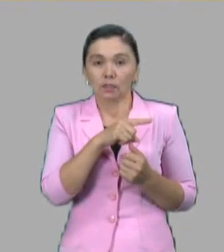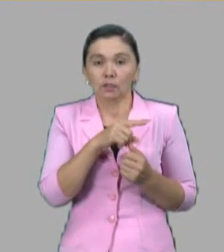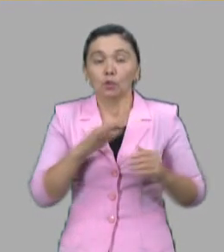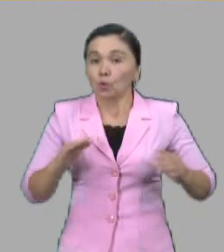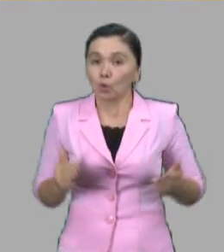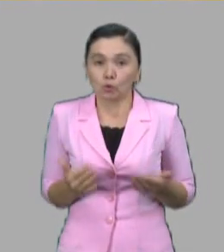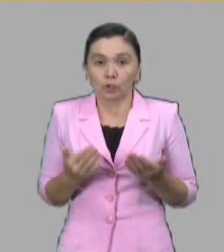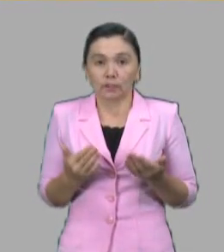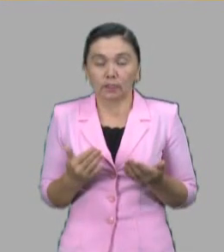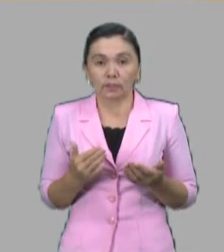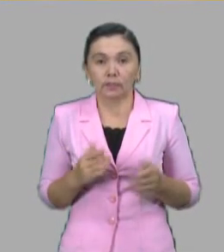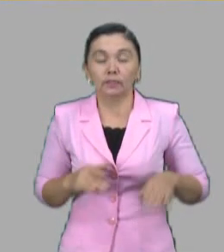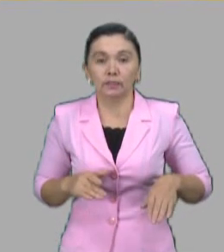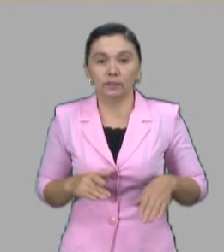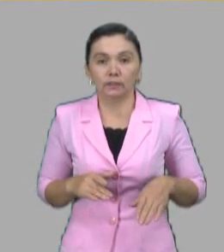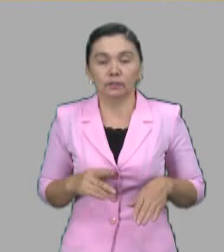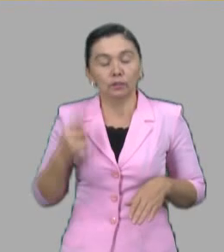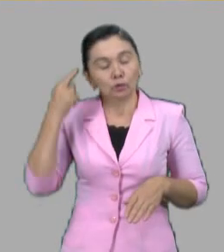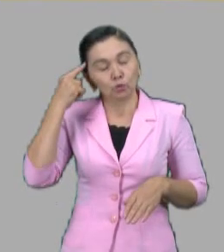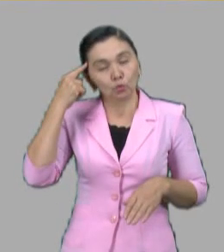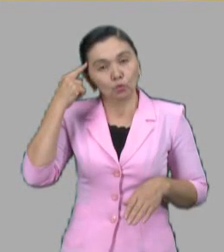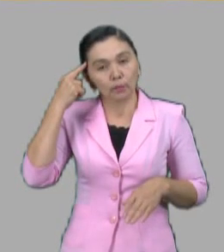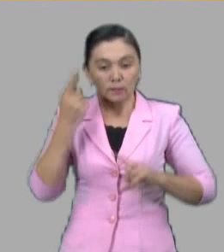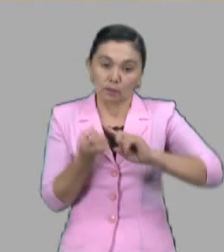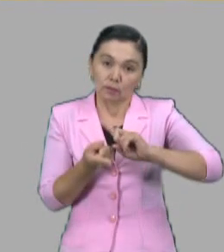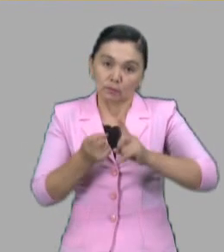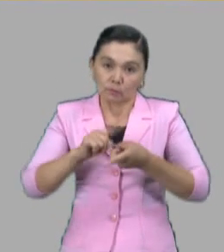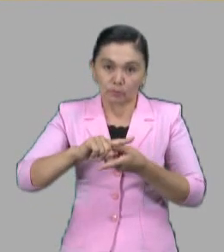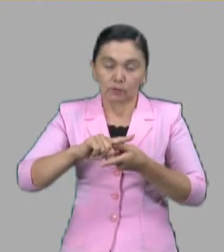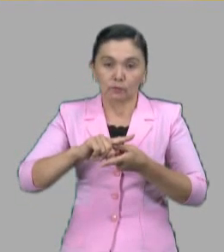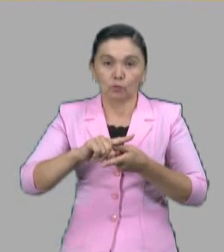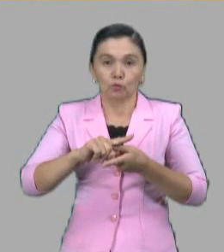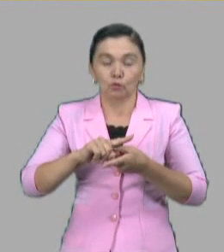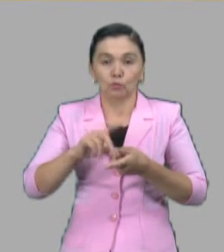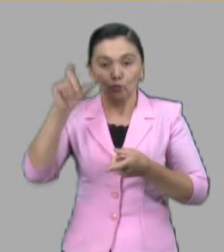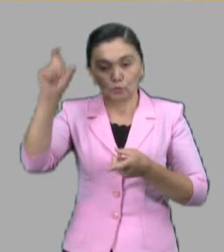Ал окуядан кийин котормочу